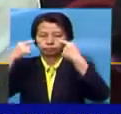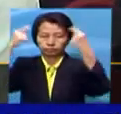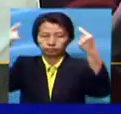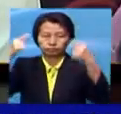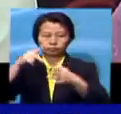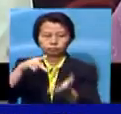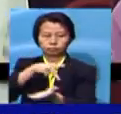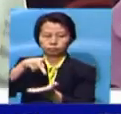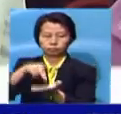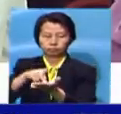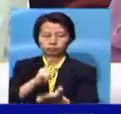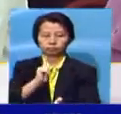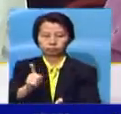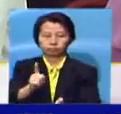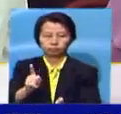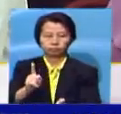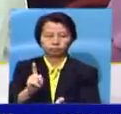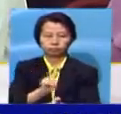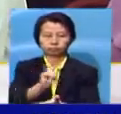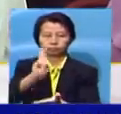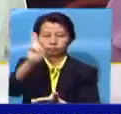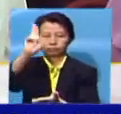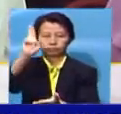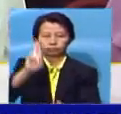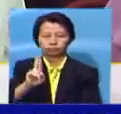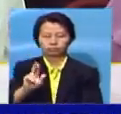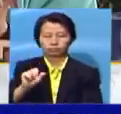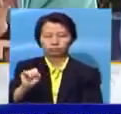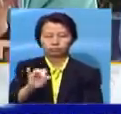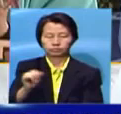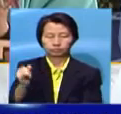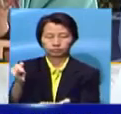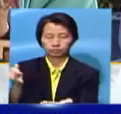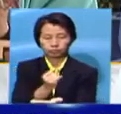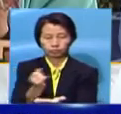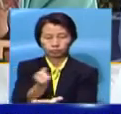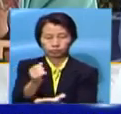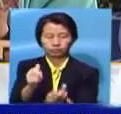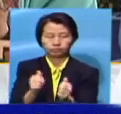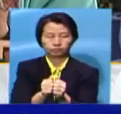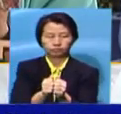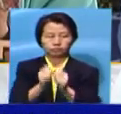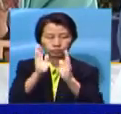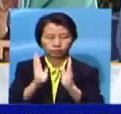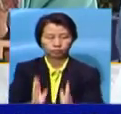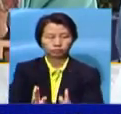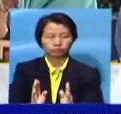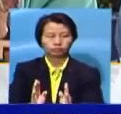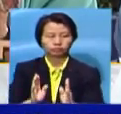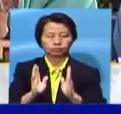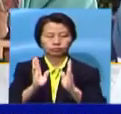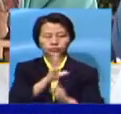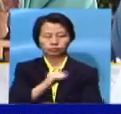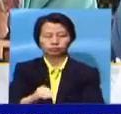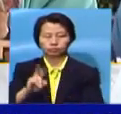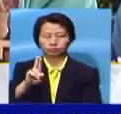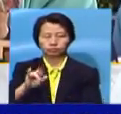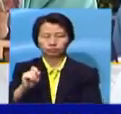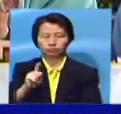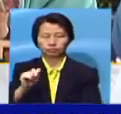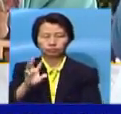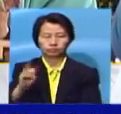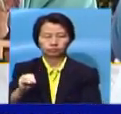pusat Islam Universiti sains Islam Malaysia usim nilai selain perbadanan perpustakaan awam negeri dan uitm